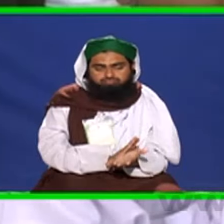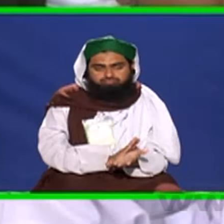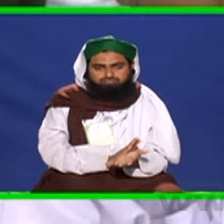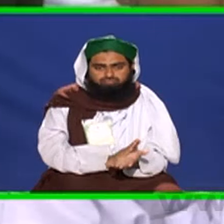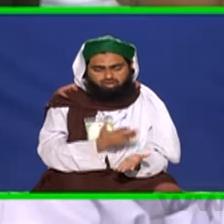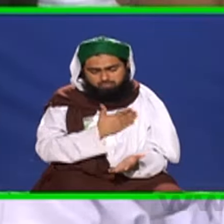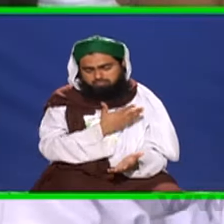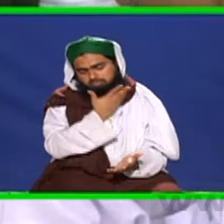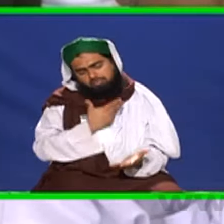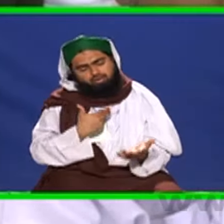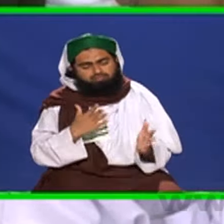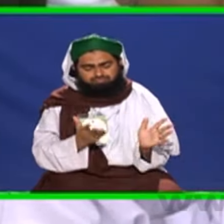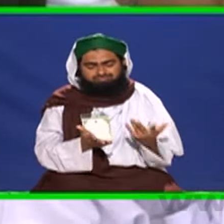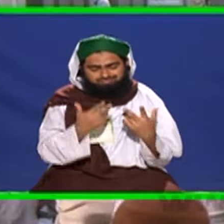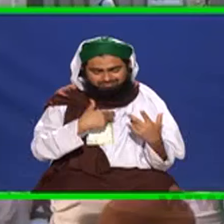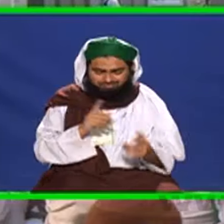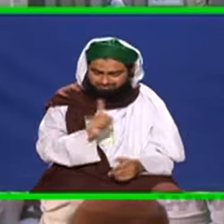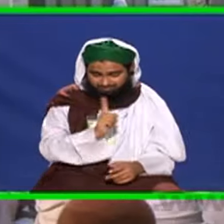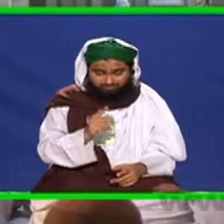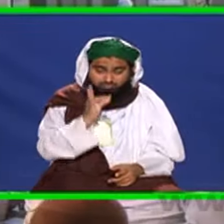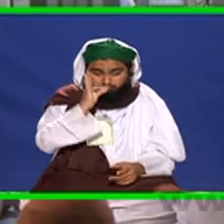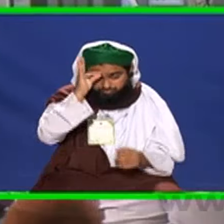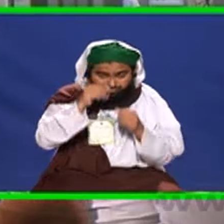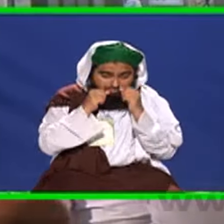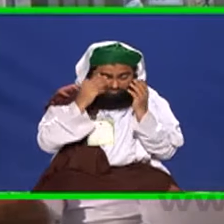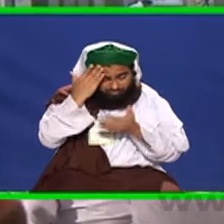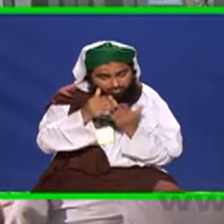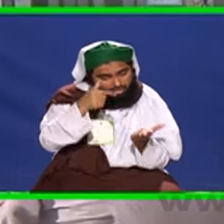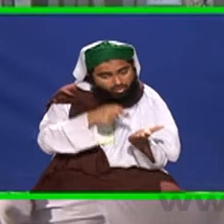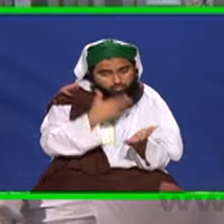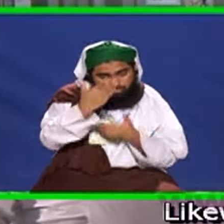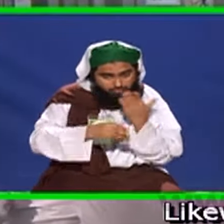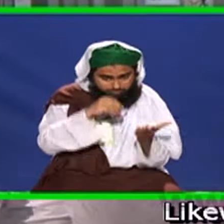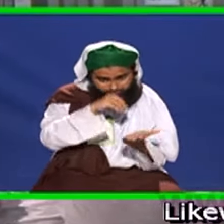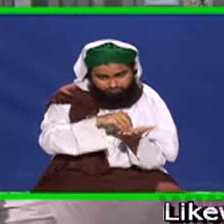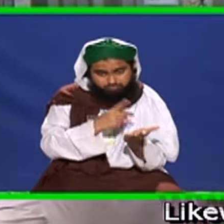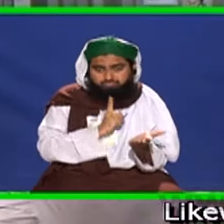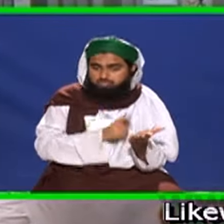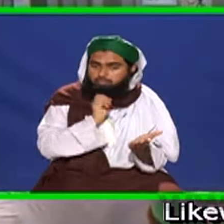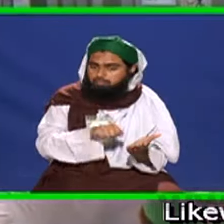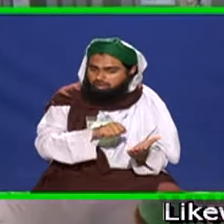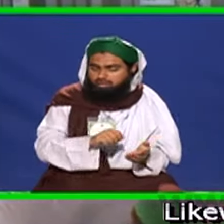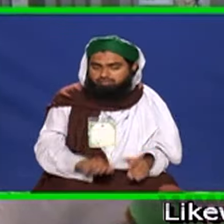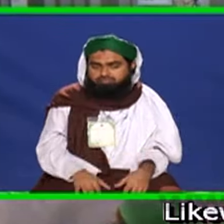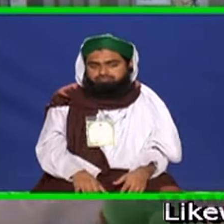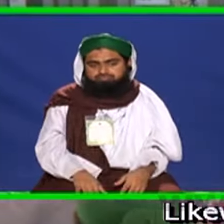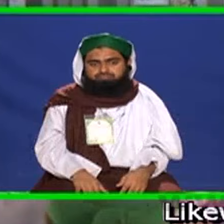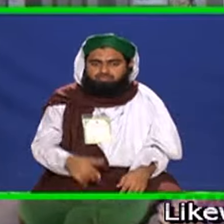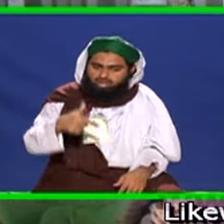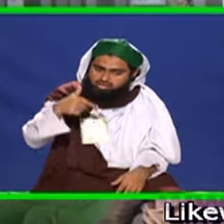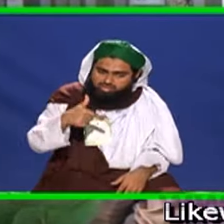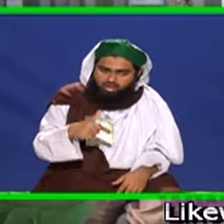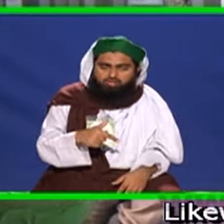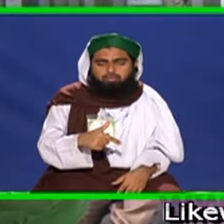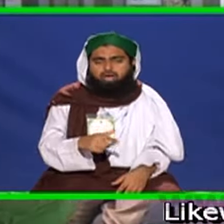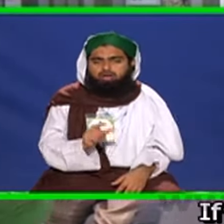جا، نہیں بلکہ گننے کی بھی اہمیت ہے. تو اسی طرح سات بار یا باریو ہر نماز کے